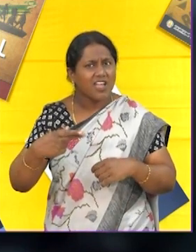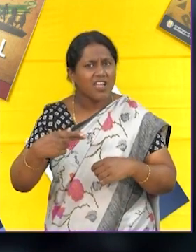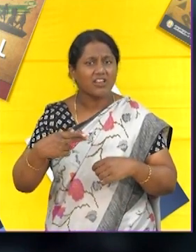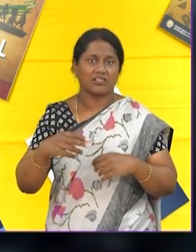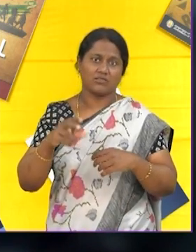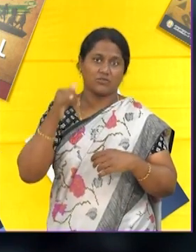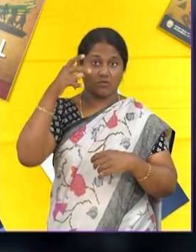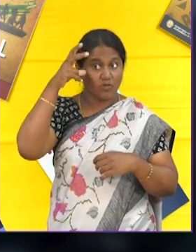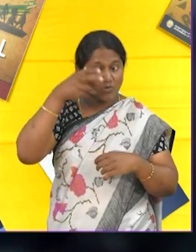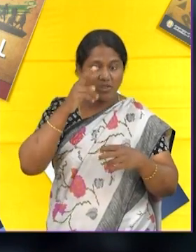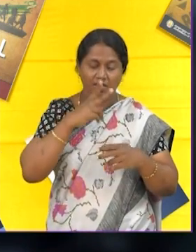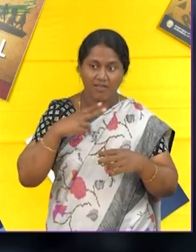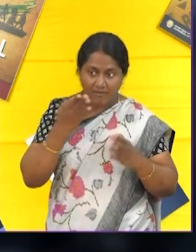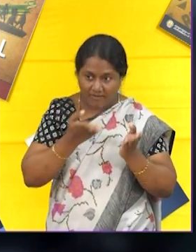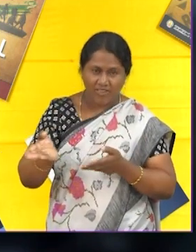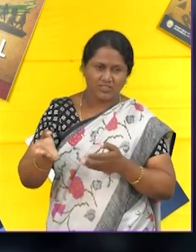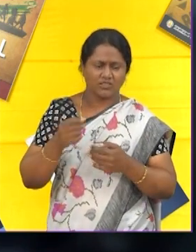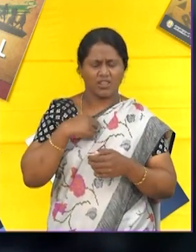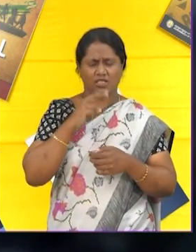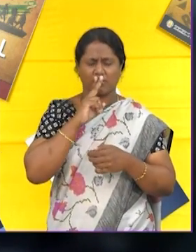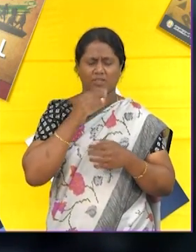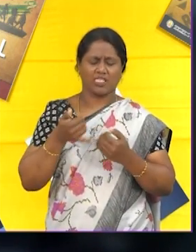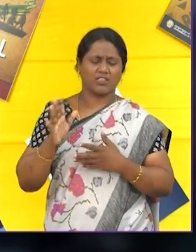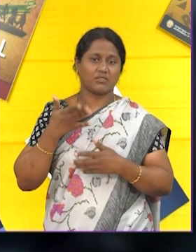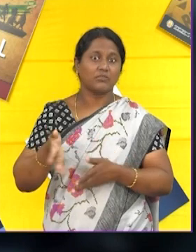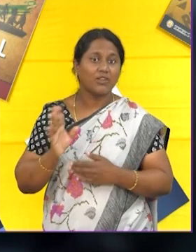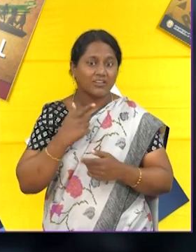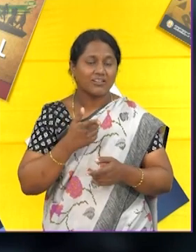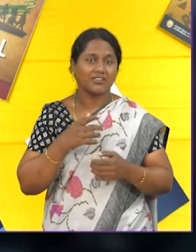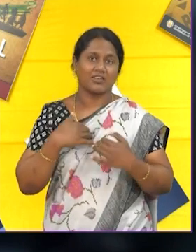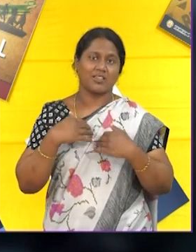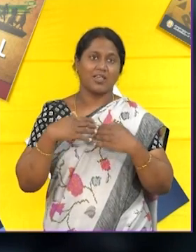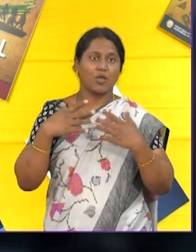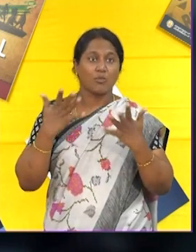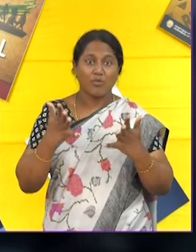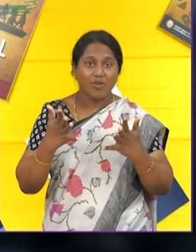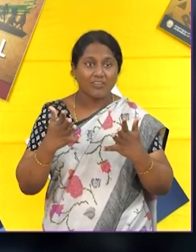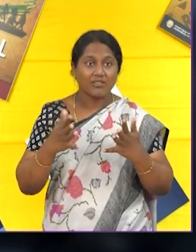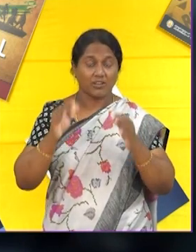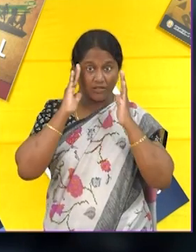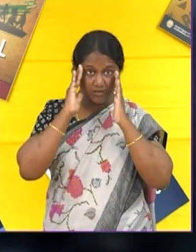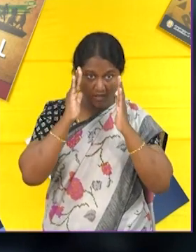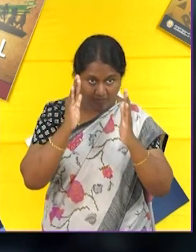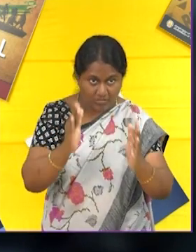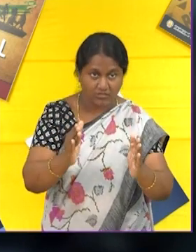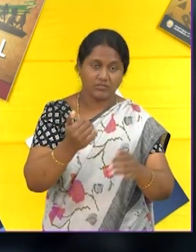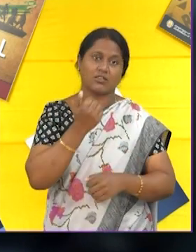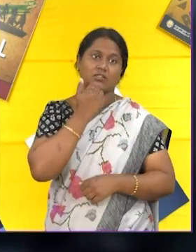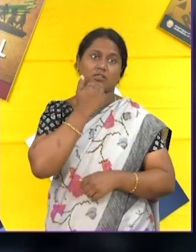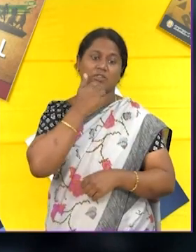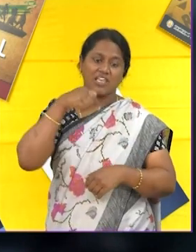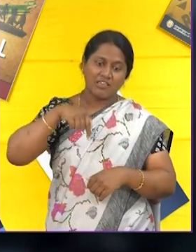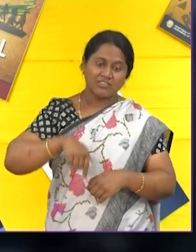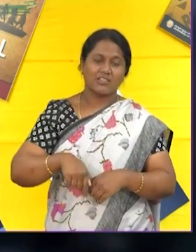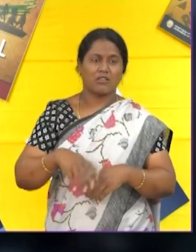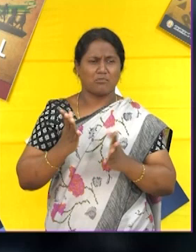அப்படியே விட்டுருந்துருக்கணும், ஏதோ ஆகுது அப்படின்னு. நான் பாட்டுக்கு பெட்டுக்கு போயிருந்துருக்கலாம். ஆனால் போகாமல் நான் லிசன் பண்ணது தான் என்னுடைய தப்பாக போச்சு. அதுதான்